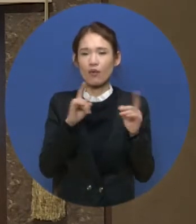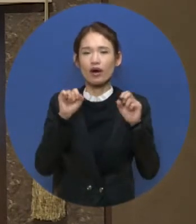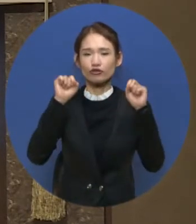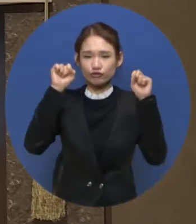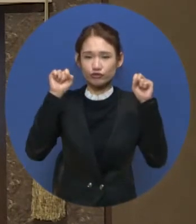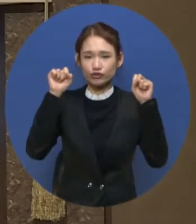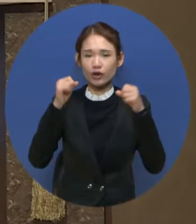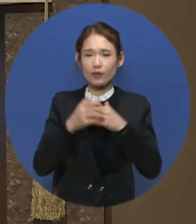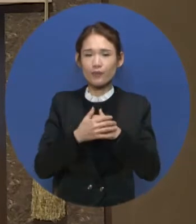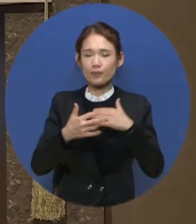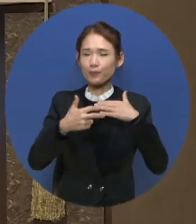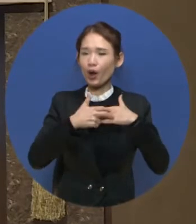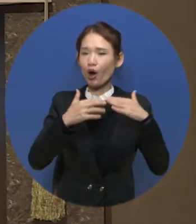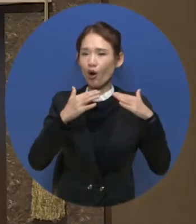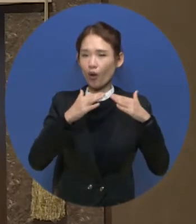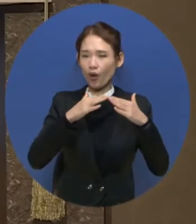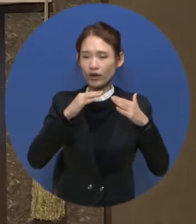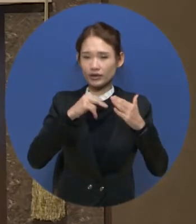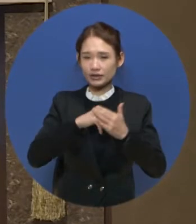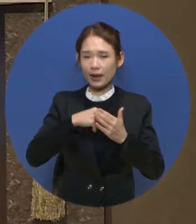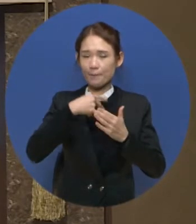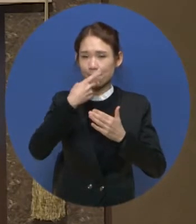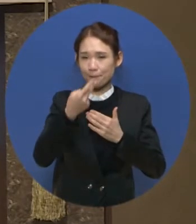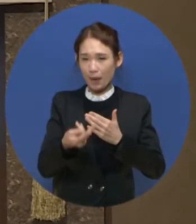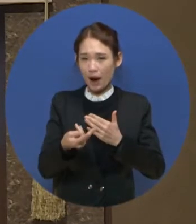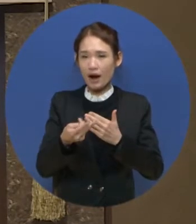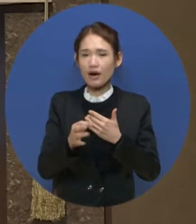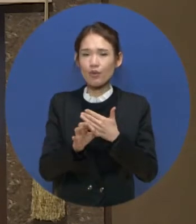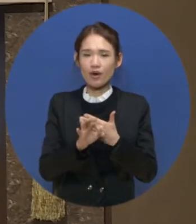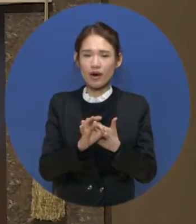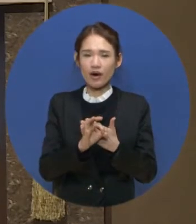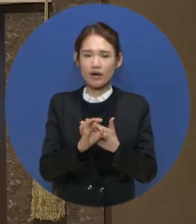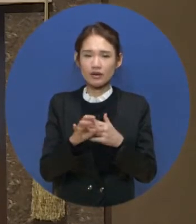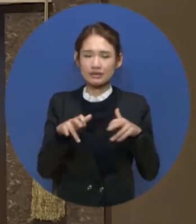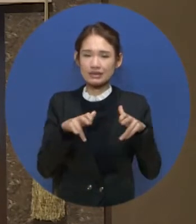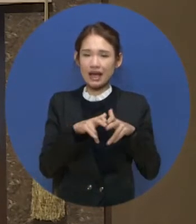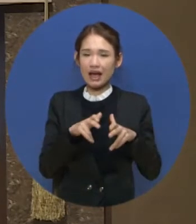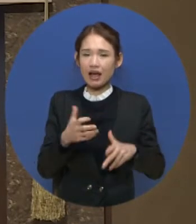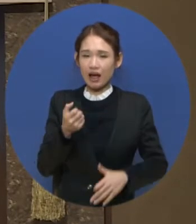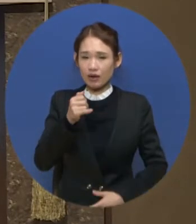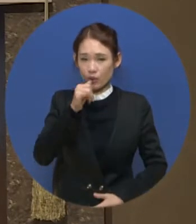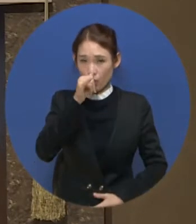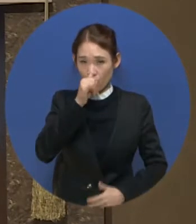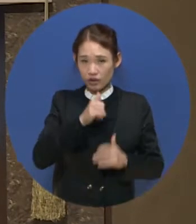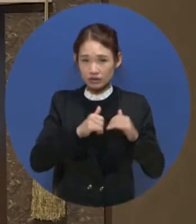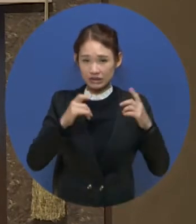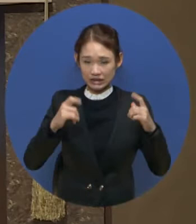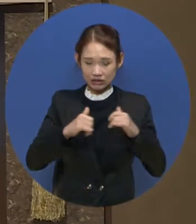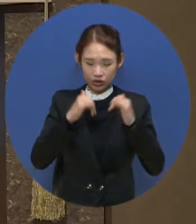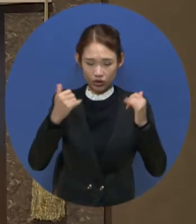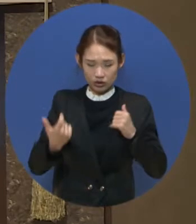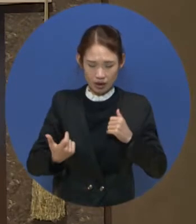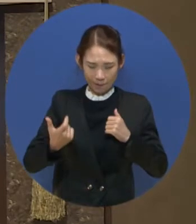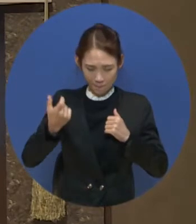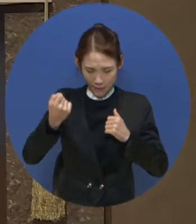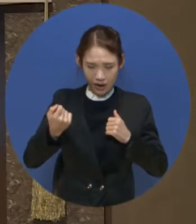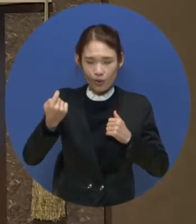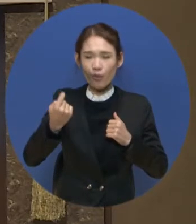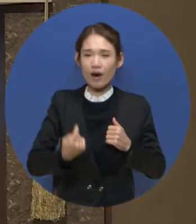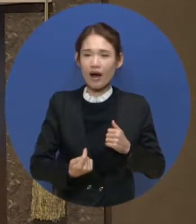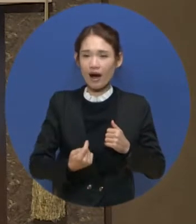운동은 병원에서 이제 퇴원을 하면 장애를 갖고 있는 분들이 지역사회를 막바로 나오게 돼요.